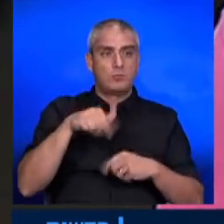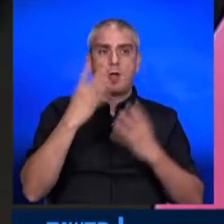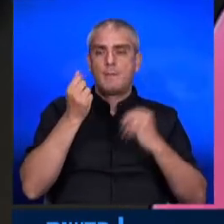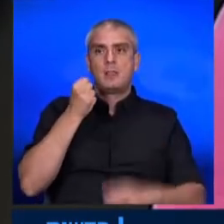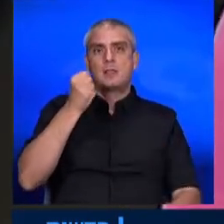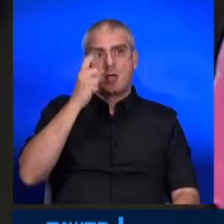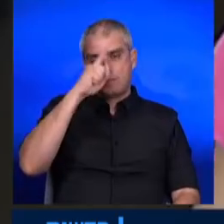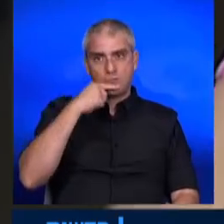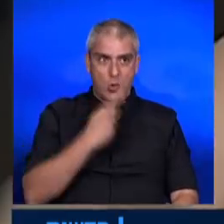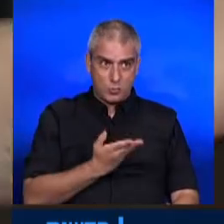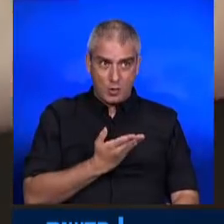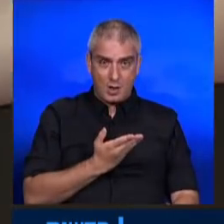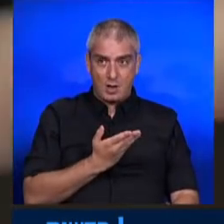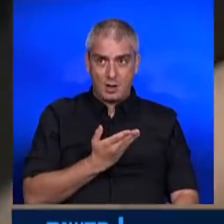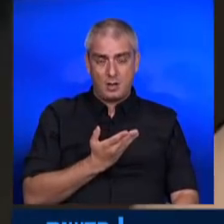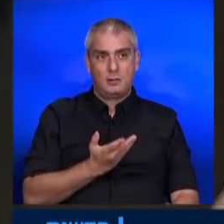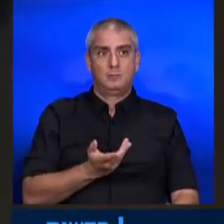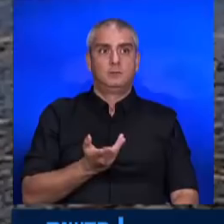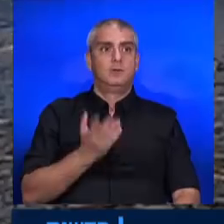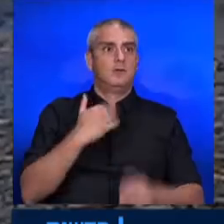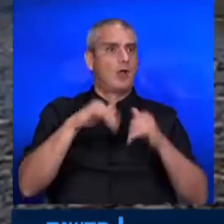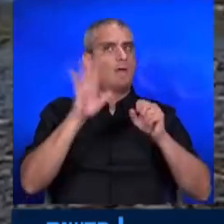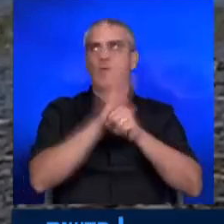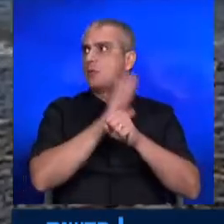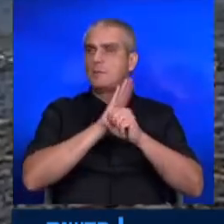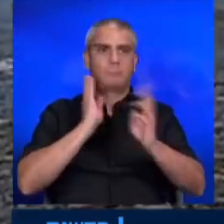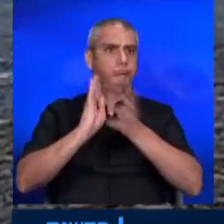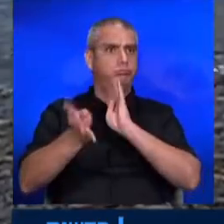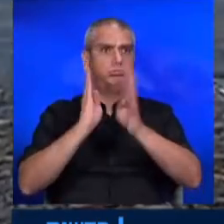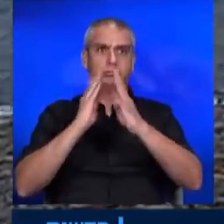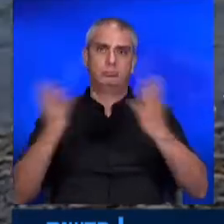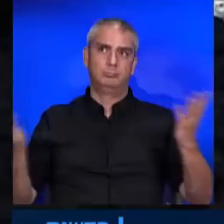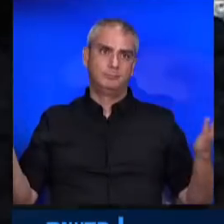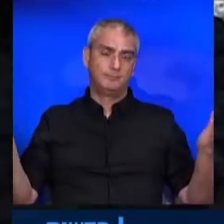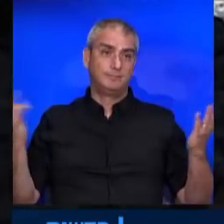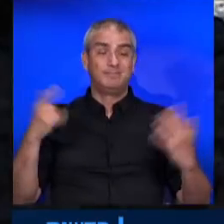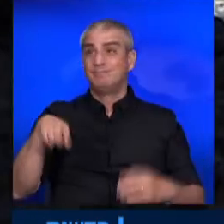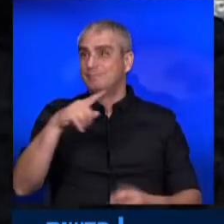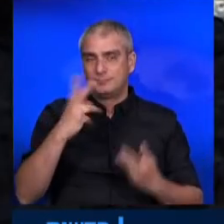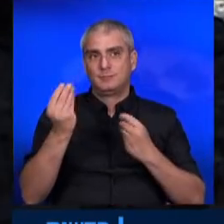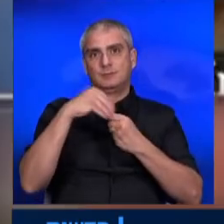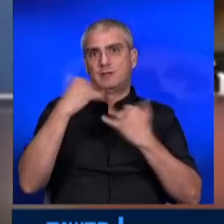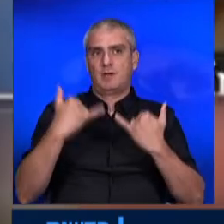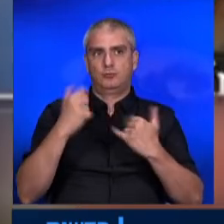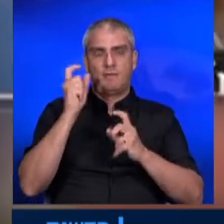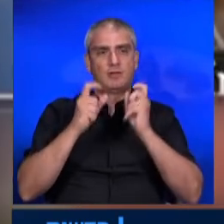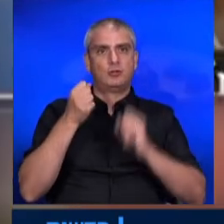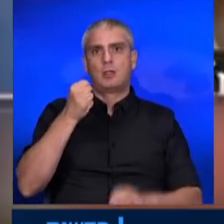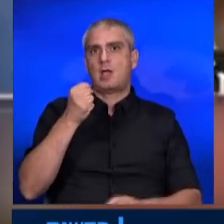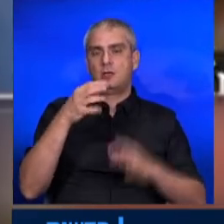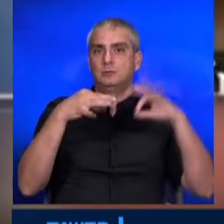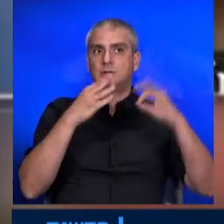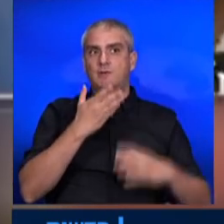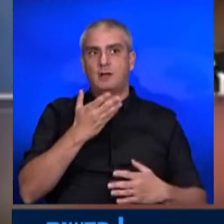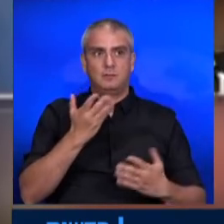aquí y esta calle está toda llena. ולאלה מצטרפים עכשיו אנשי ענף התיירות בספרד. Provocará que